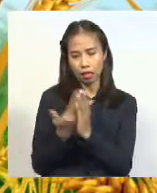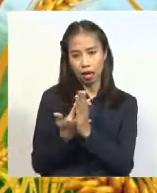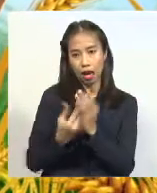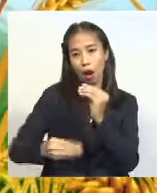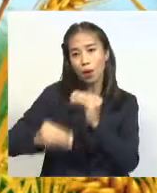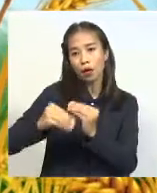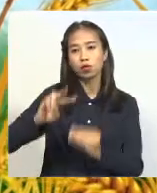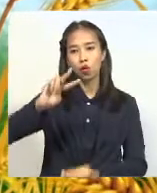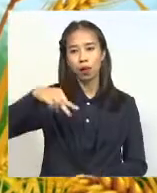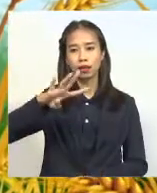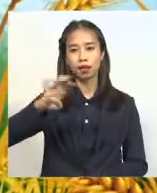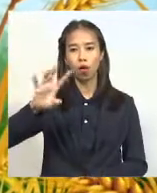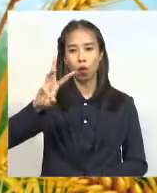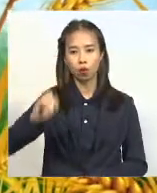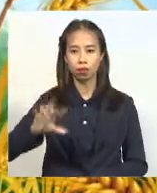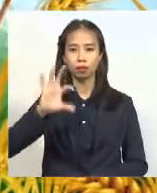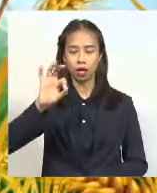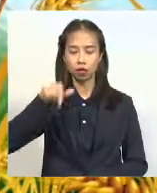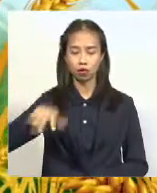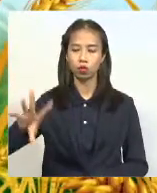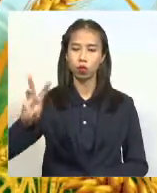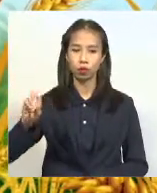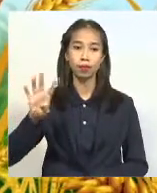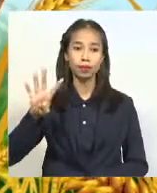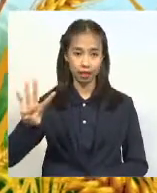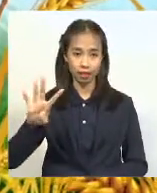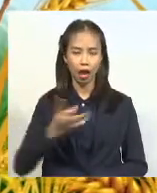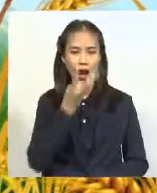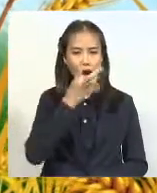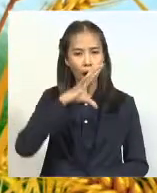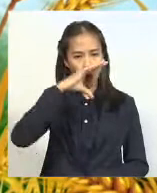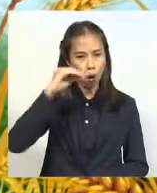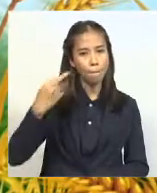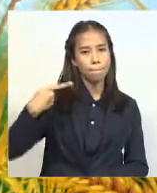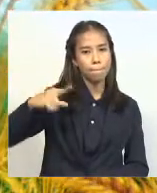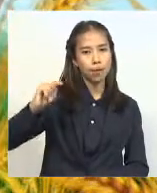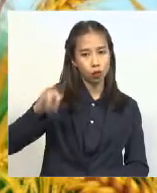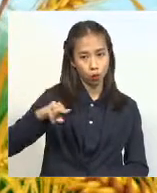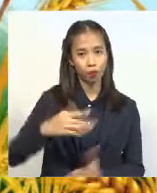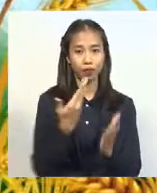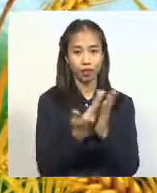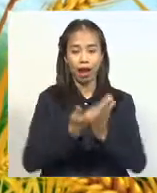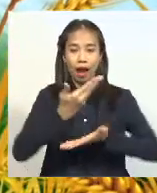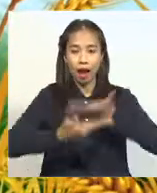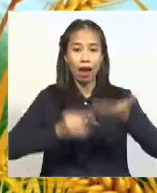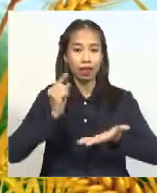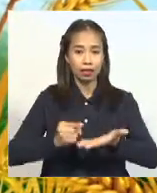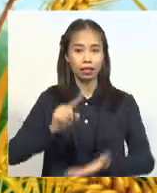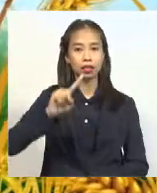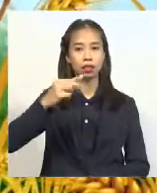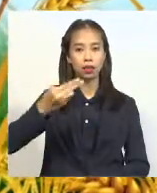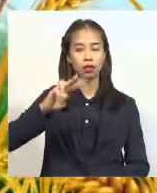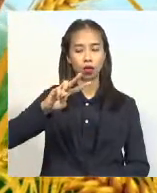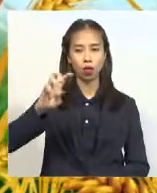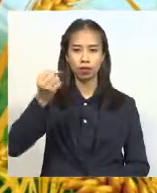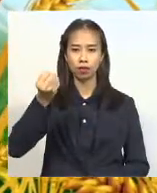ละ 2,469 บาท 64 สตางค์ส่วนข้าวเปลือกหอมปทุมธานีราคาอ้างอิงตันละ